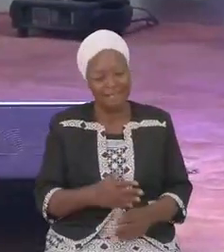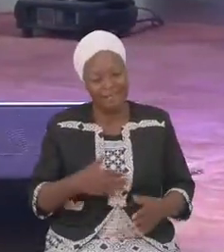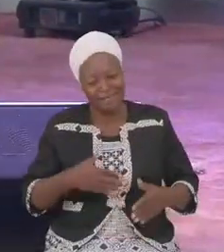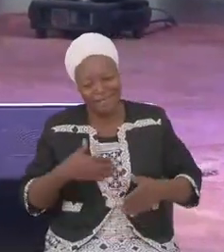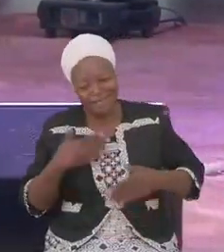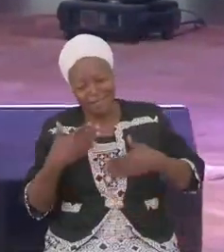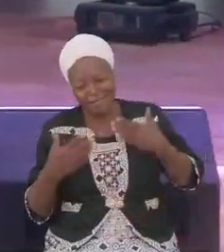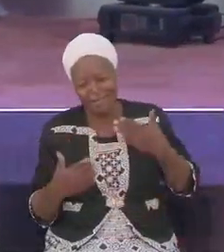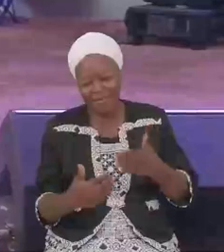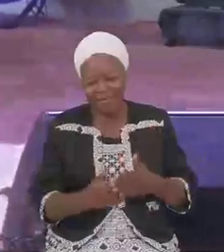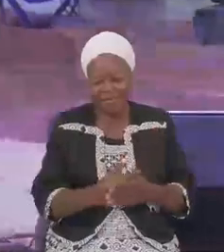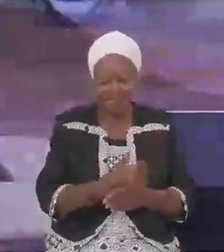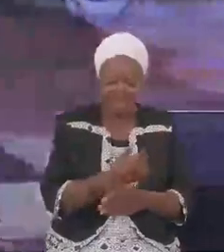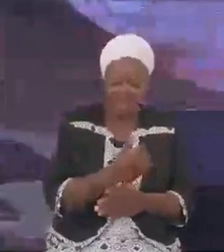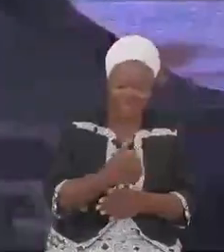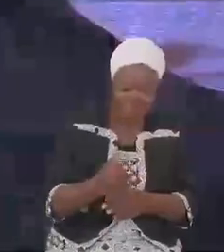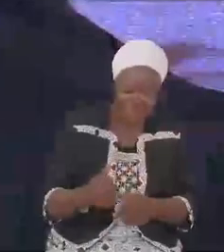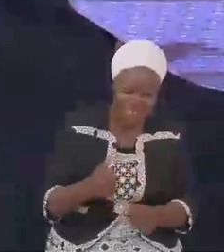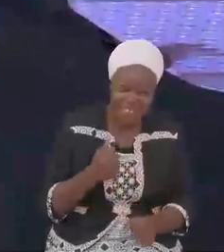Heureuse année à vous tous.